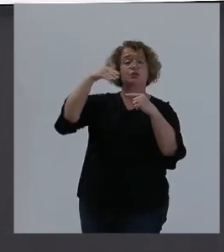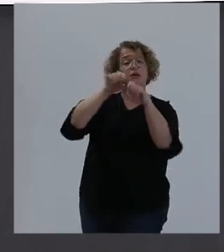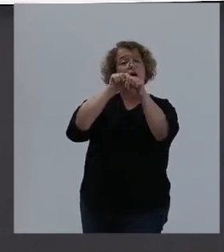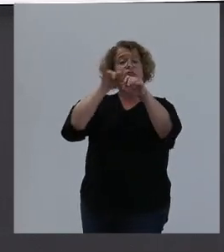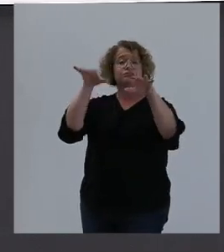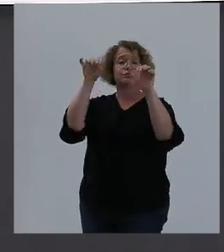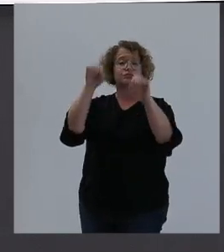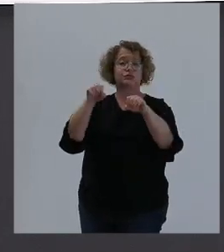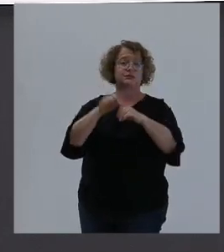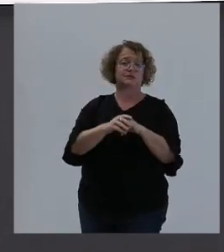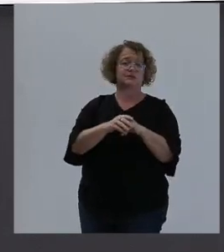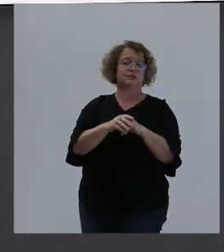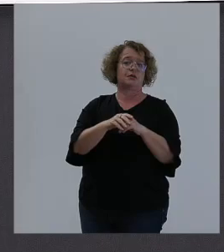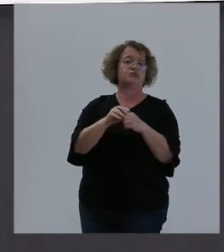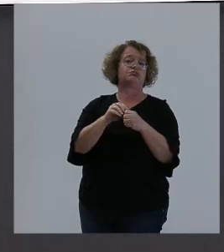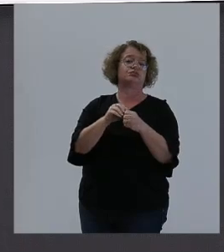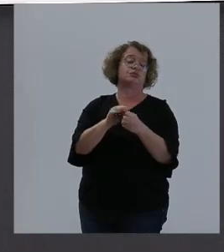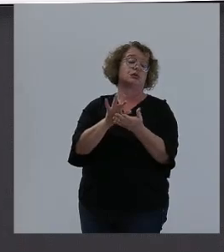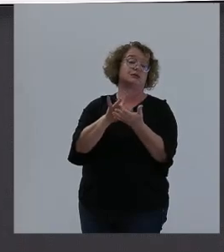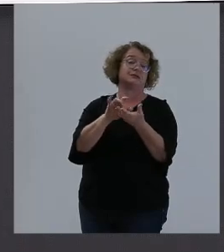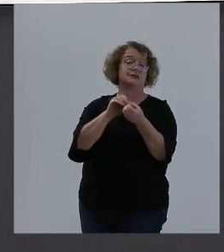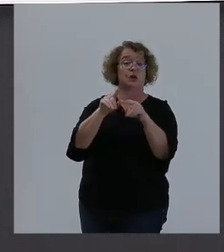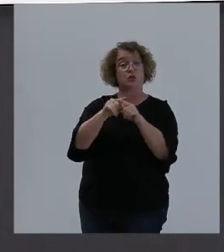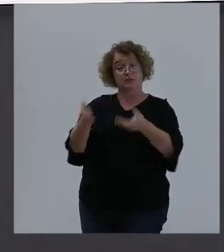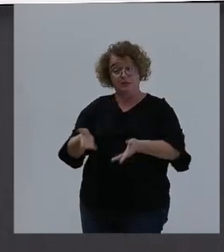J'imagine qu'il sera disponible en ligne et qu'il faut surtout aller voter.